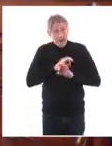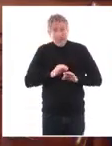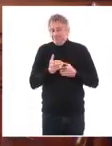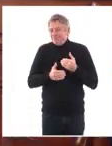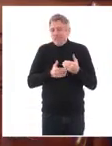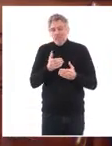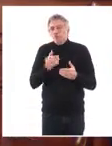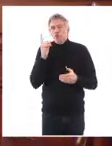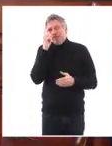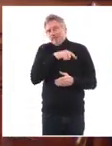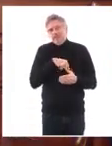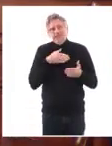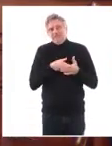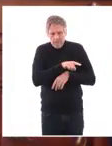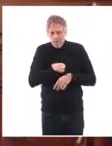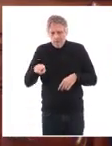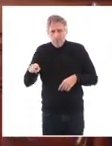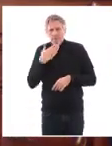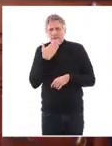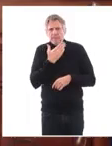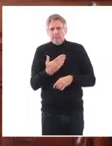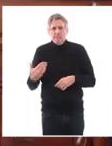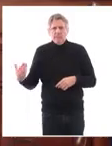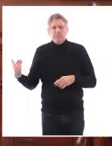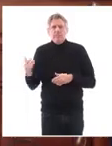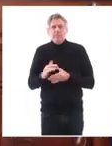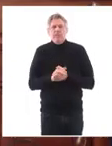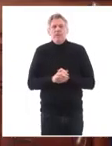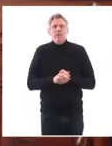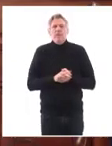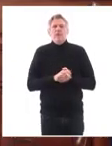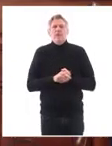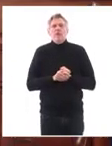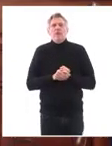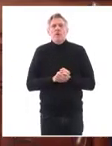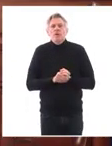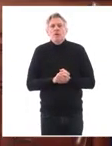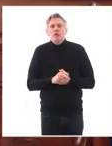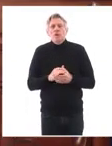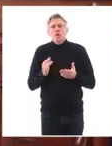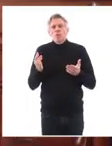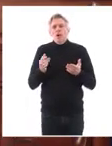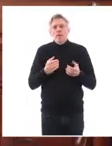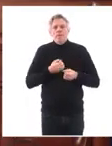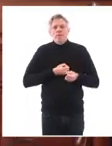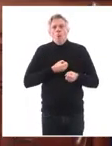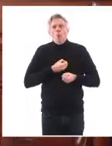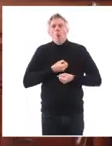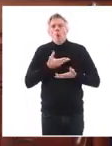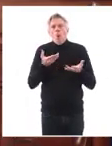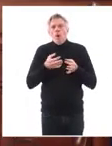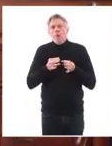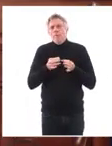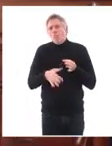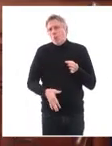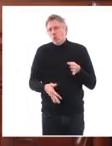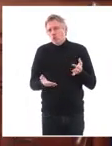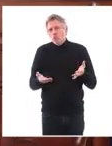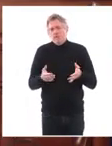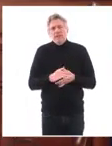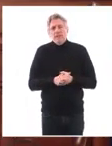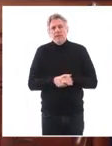faire évoluer les mentalités. Et ce que je voudrais dire pour clôturer mon propos, c'est